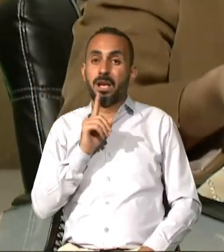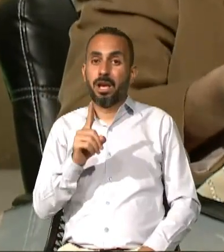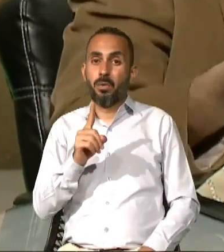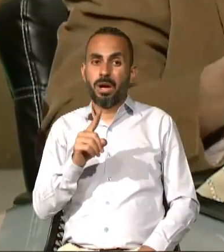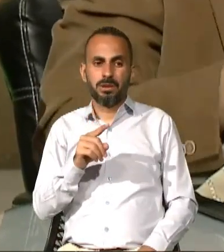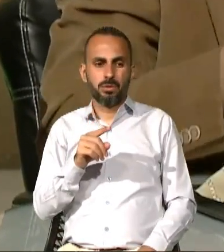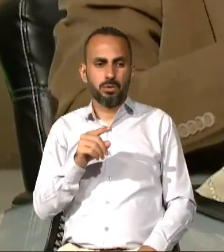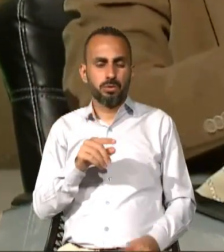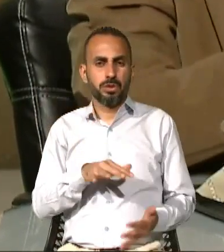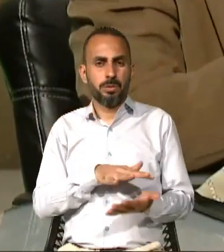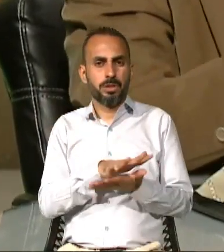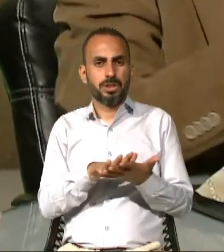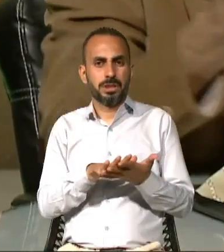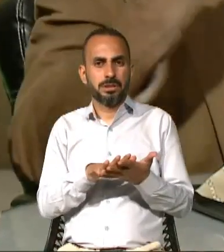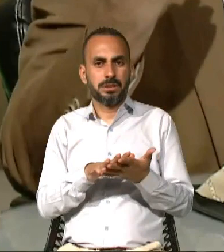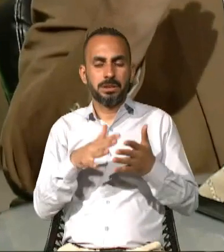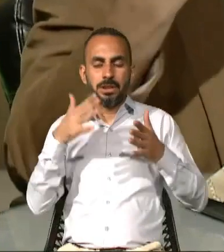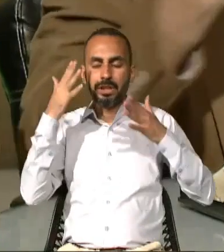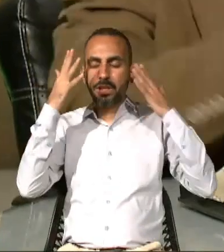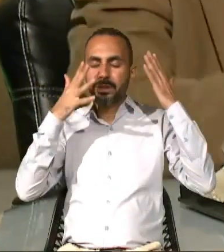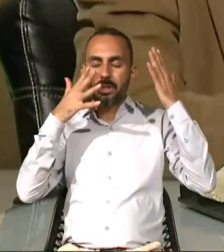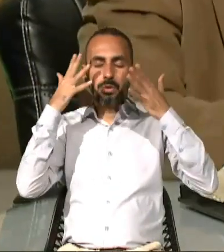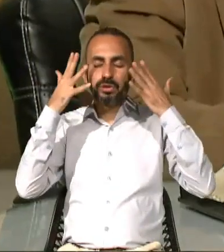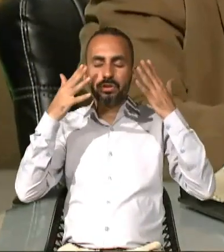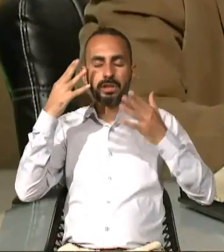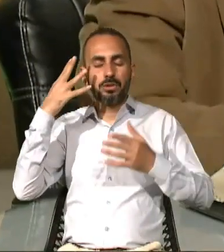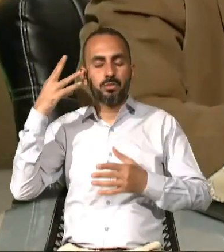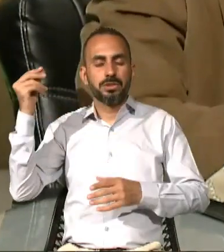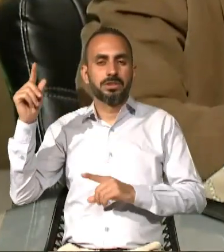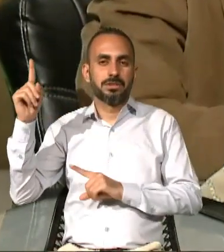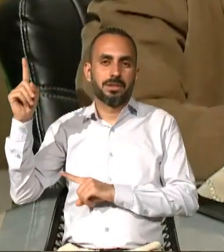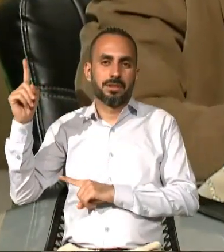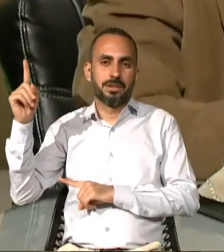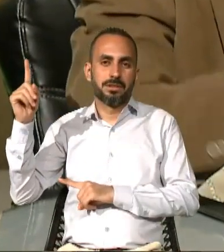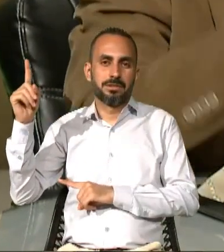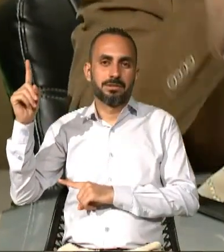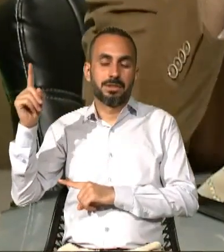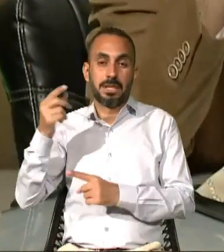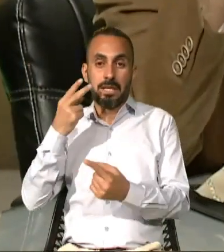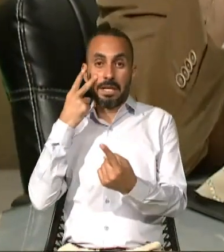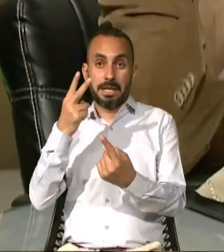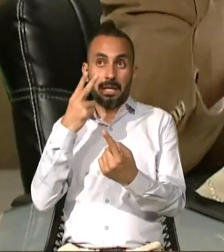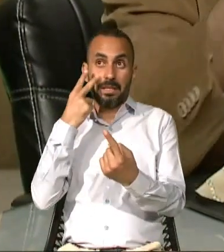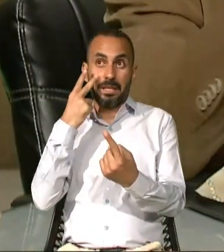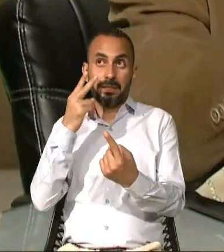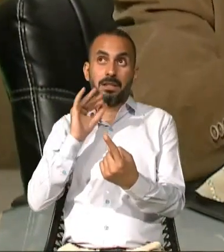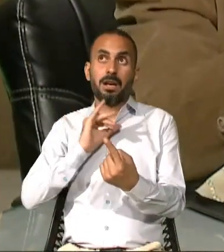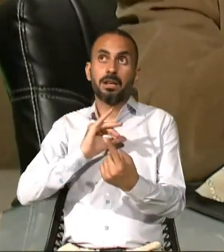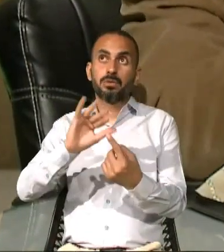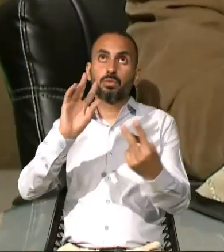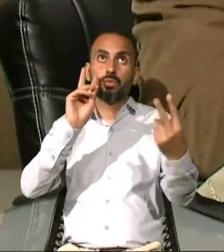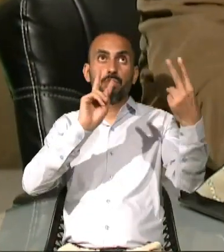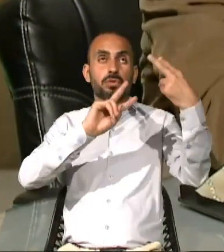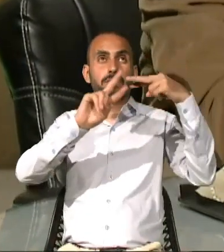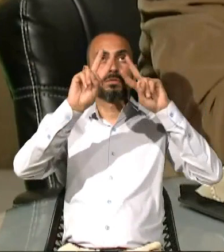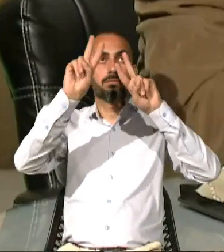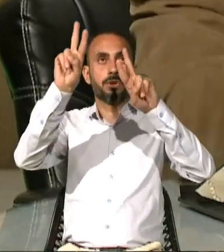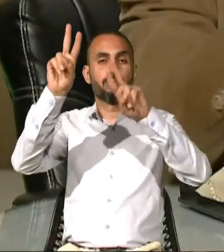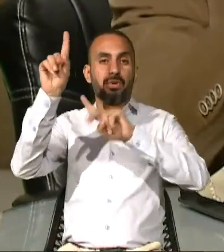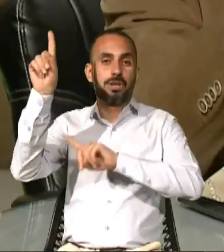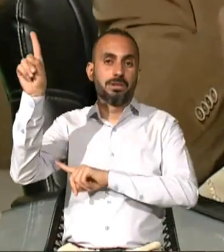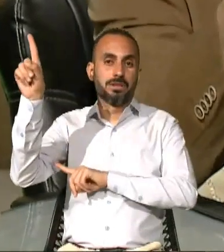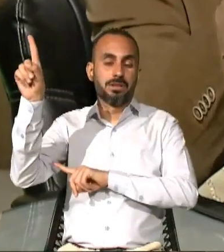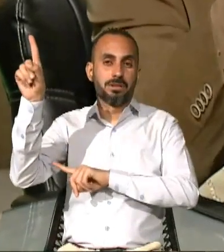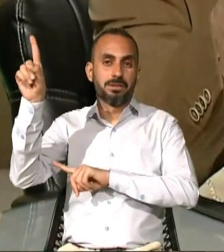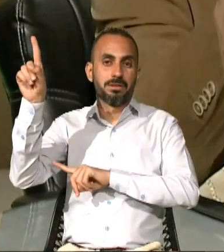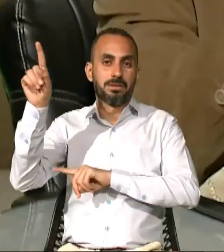نوع من الهم، غم عن عينك الهدف الأعظم. إيه هو؟ إن الله قصده في كل هذه الأحداث